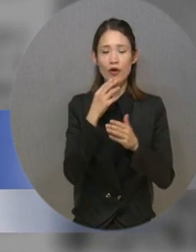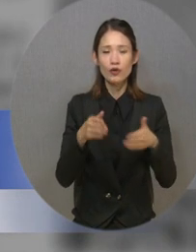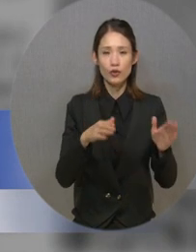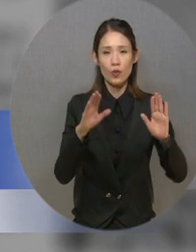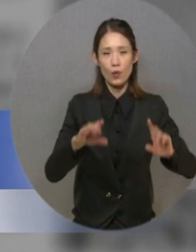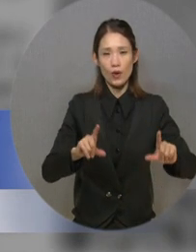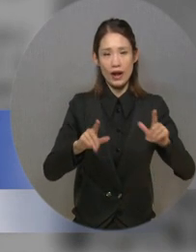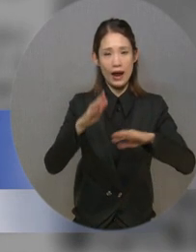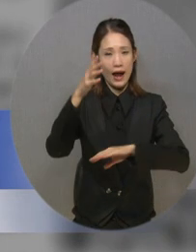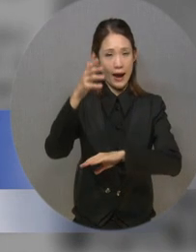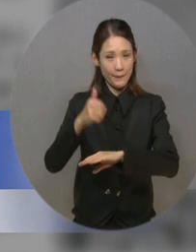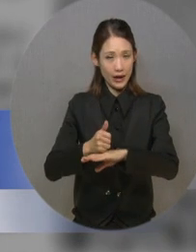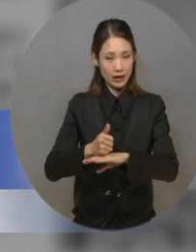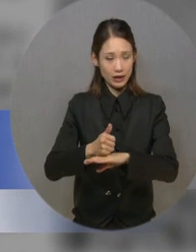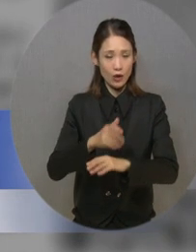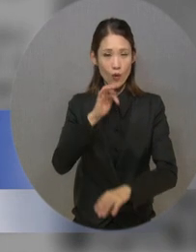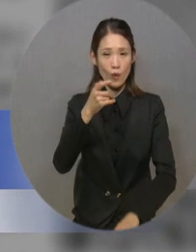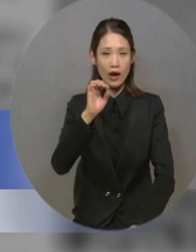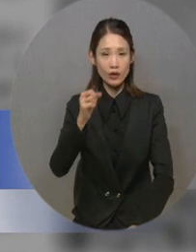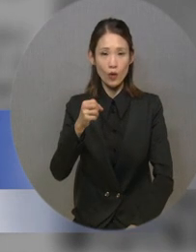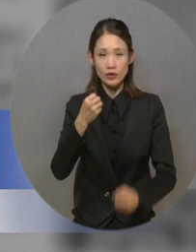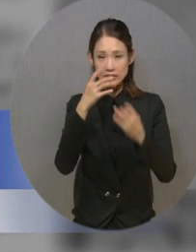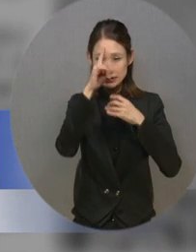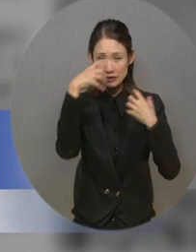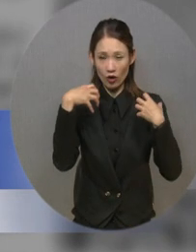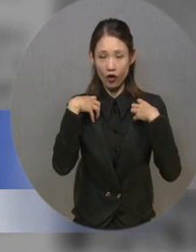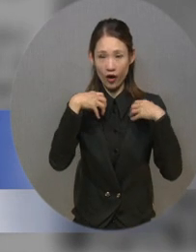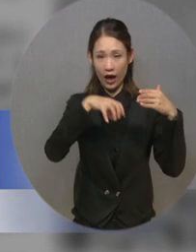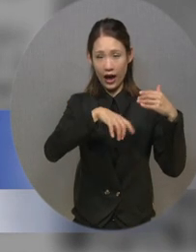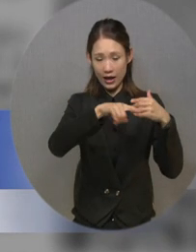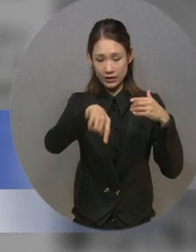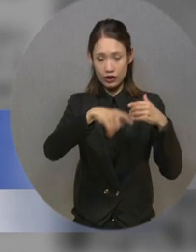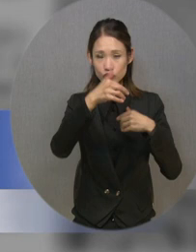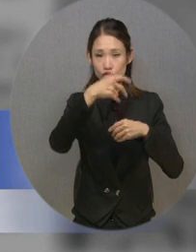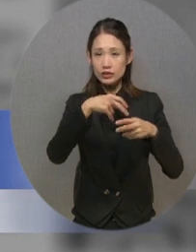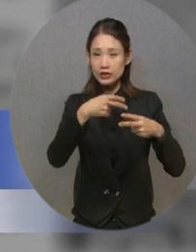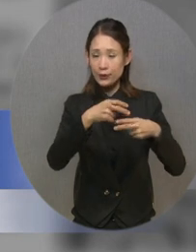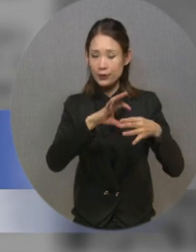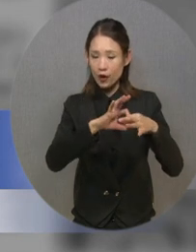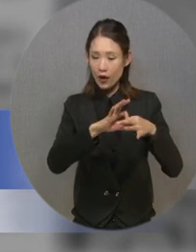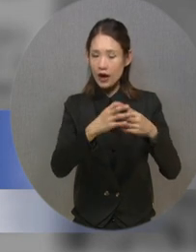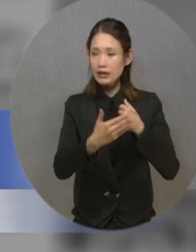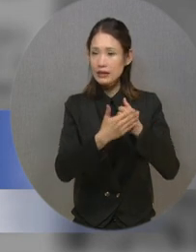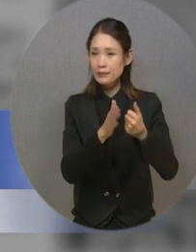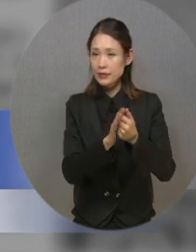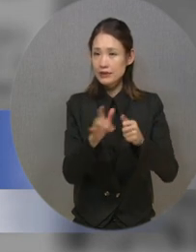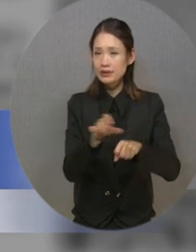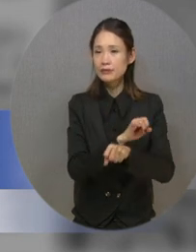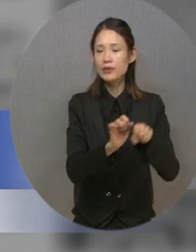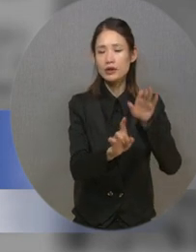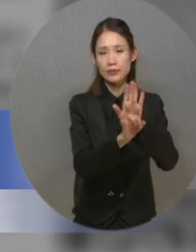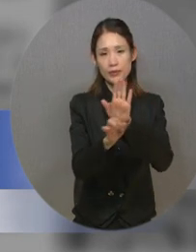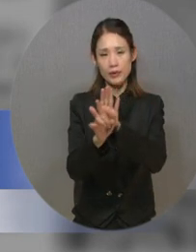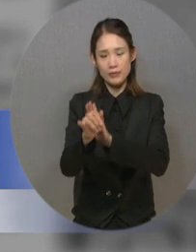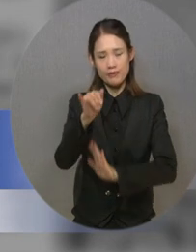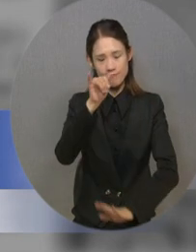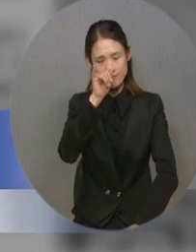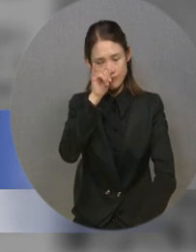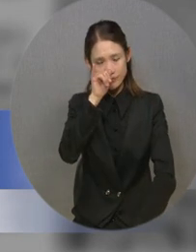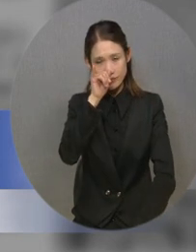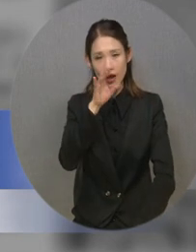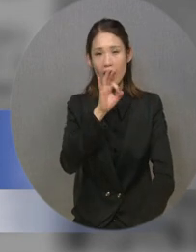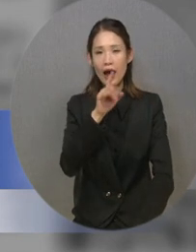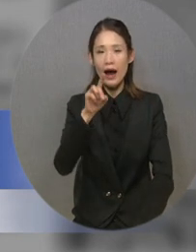올해 하반기 광교 신청사에서 누림센터와 협력해 특별전을 개최한다는 계획입니다 한편